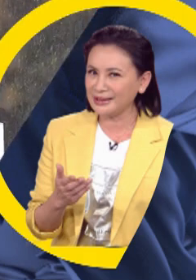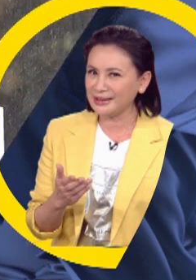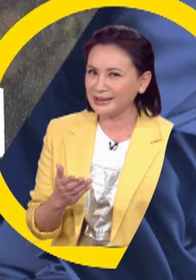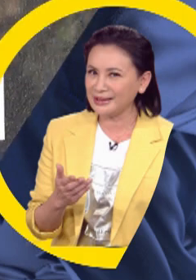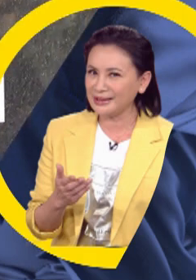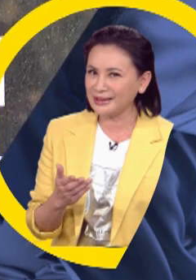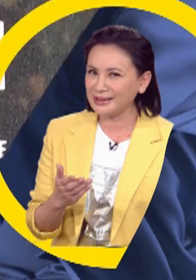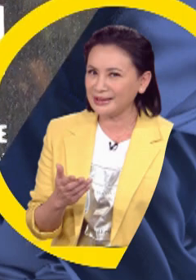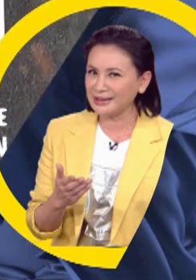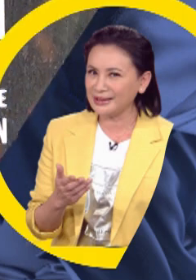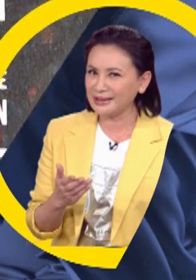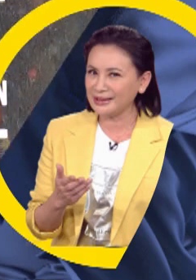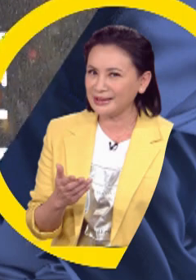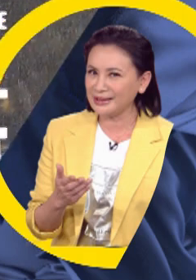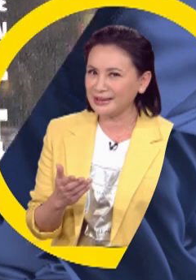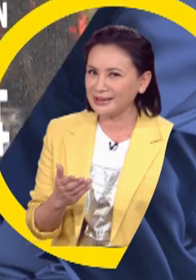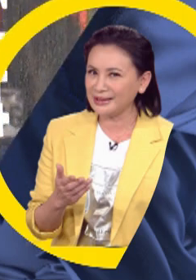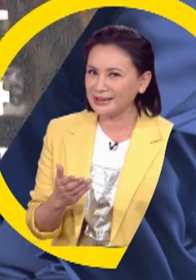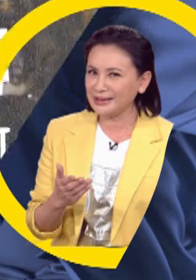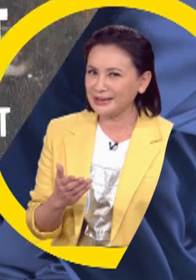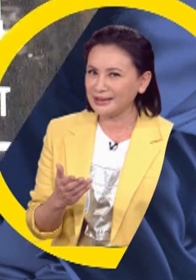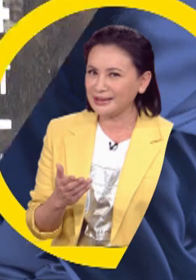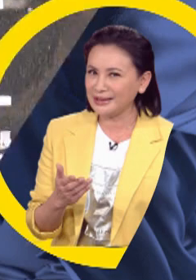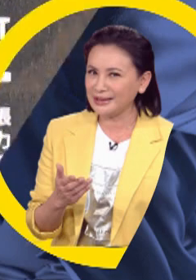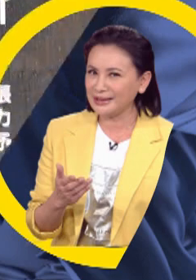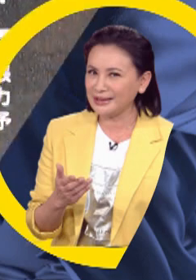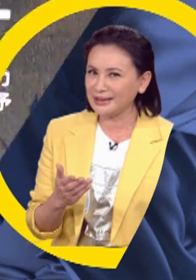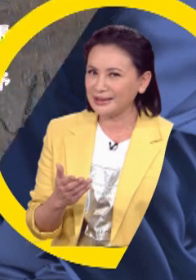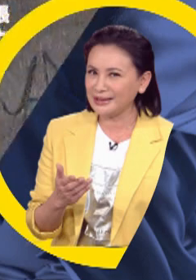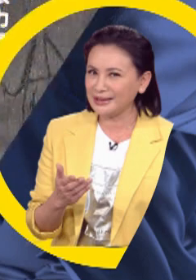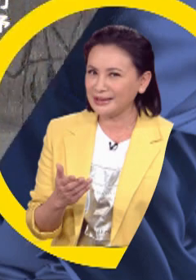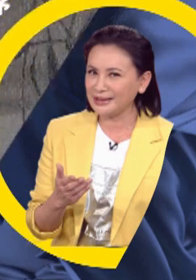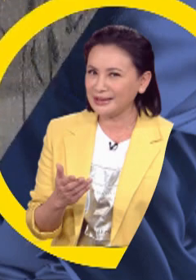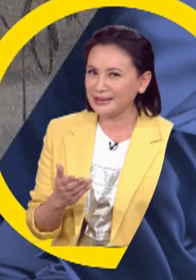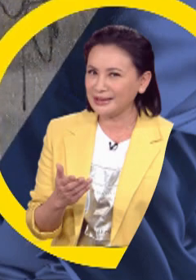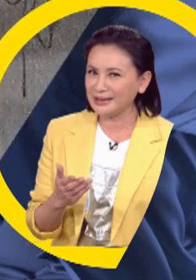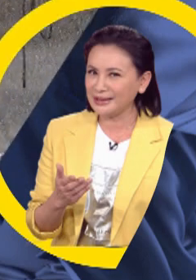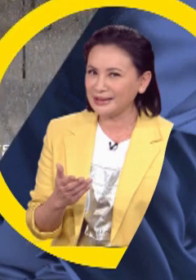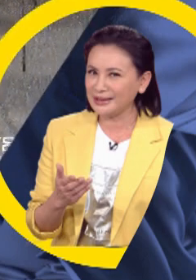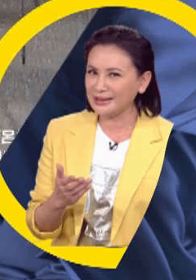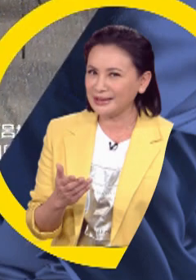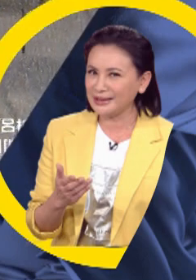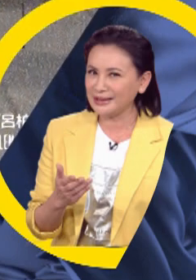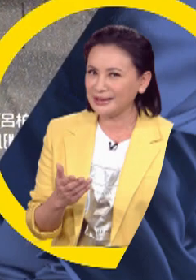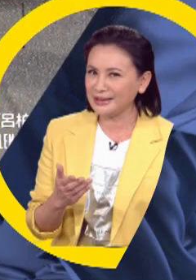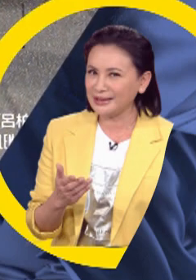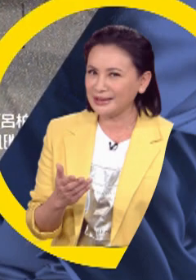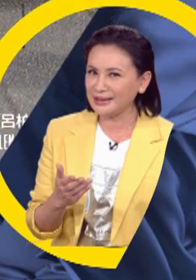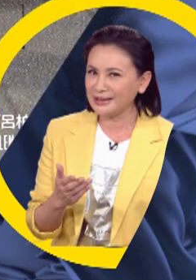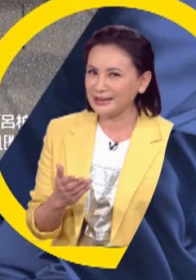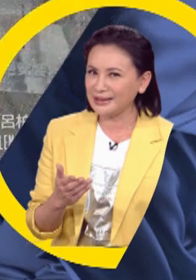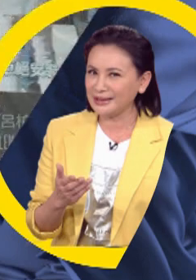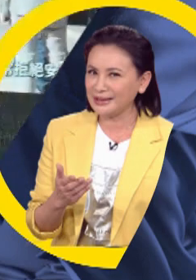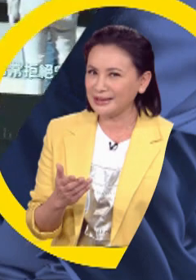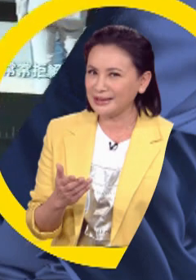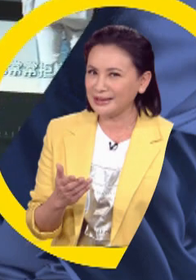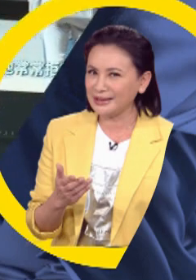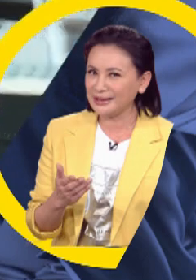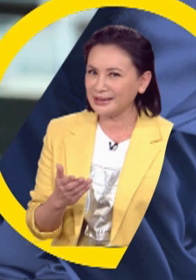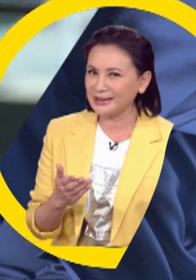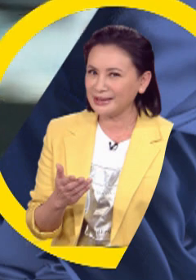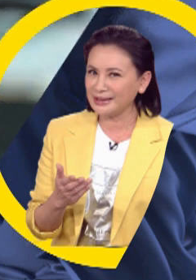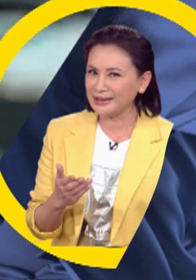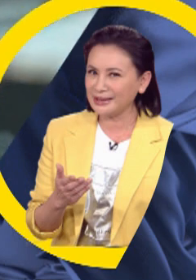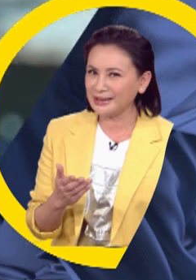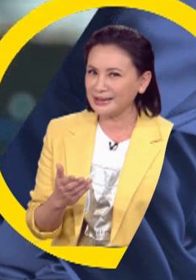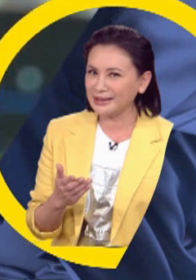啊，什么主题都可以讲呢、啊。再来，我觉得台湾人其实大部分的时候他不